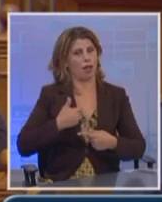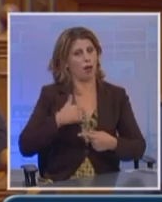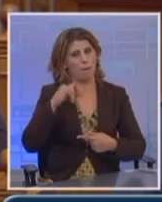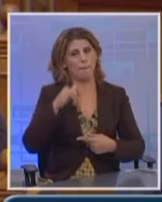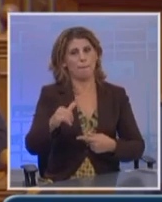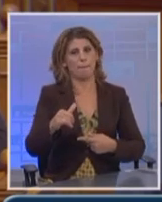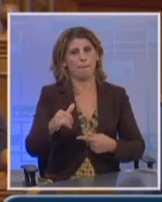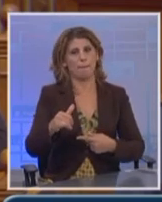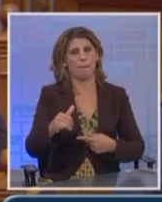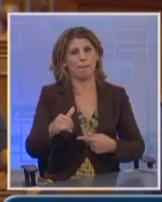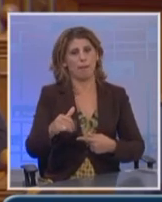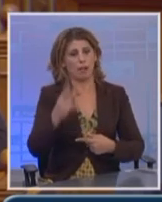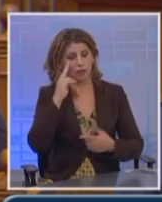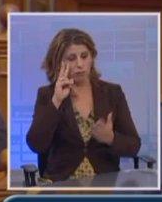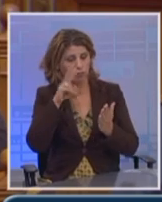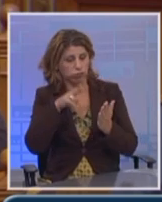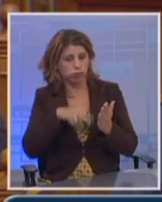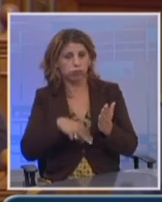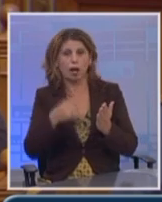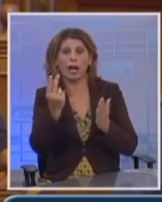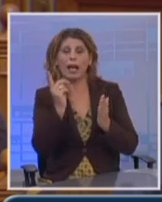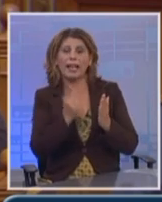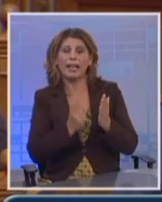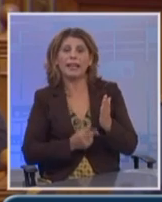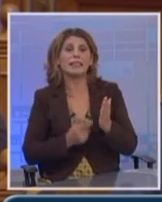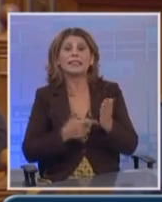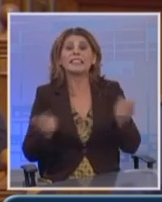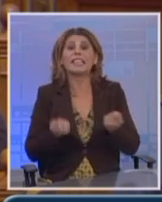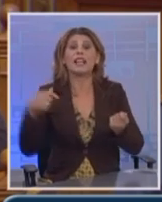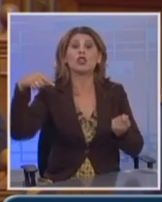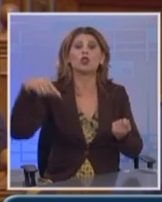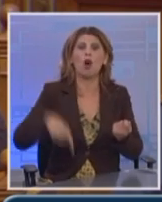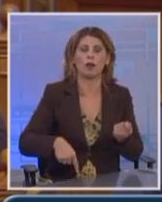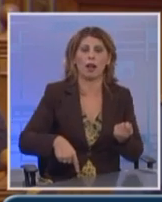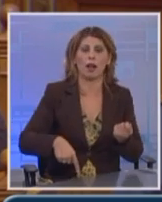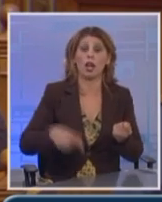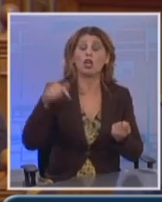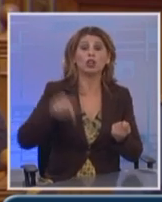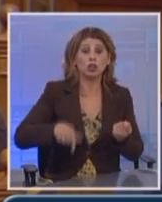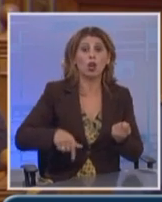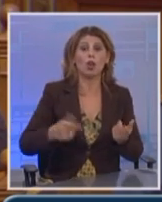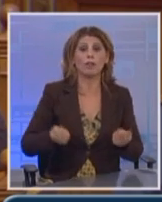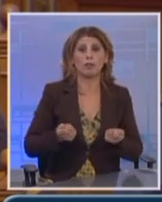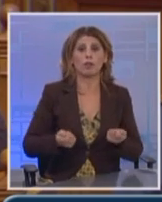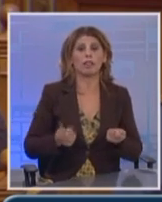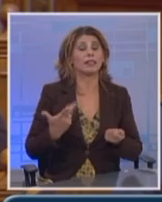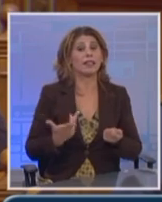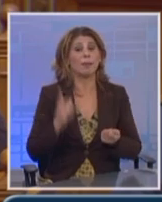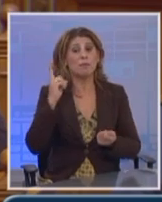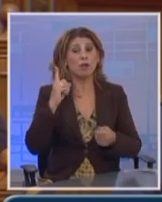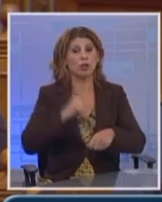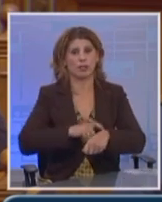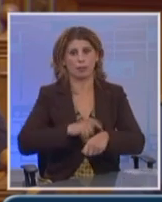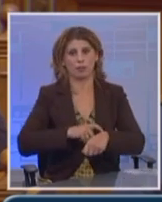πάντα κρίνοντας τα πεπραγμένα σας. Και αυτά κρίνω. Τα τωρινά πεπραγμένα. Τα τωρινά σας πεπραγμένα είναι ότι από την πρώτη